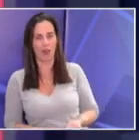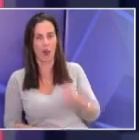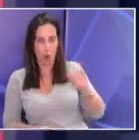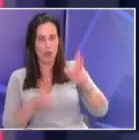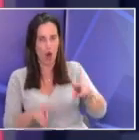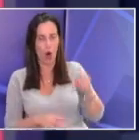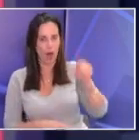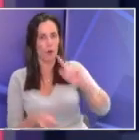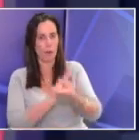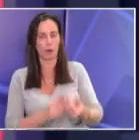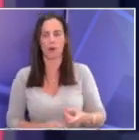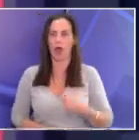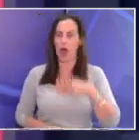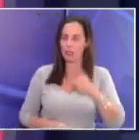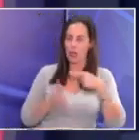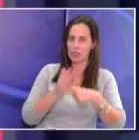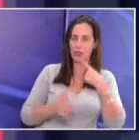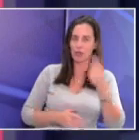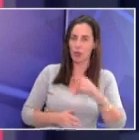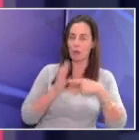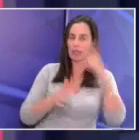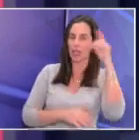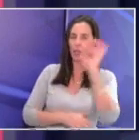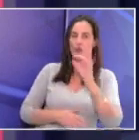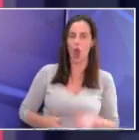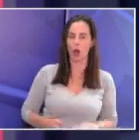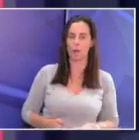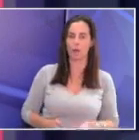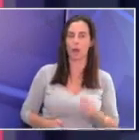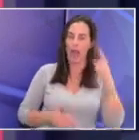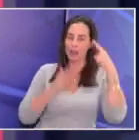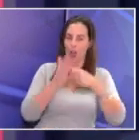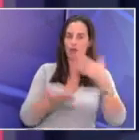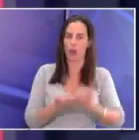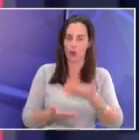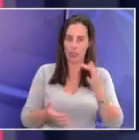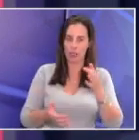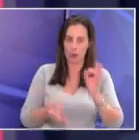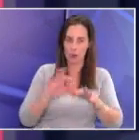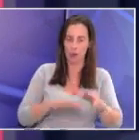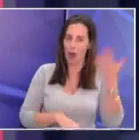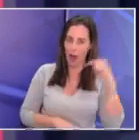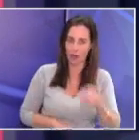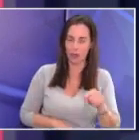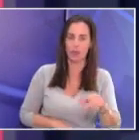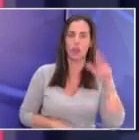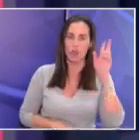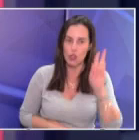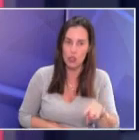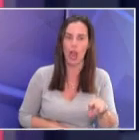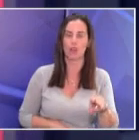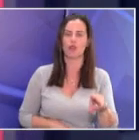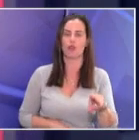הרי הוא יכול לבוא במקומה. היא צריכה להציג את עמדתו, והיא לא מציגה את עמדתו. הרי עמדתו של היועץ המשפטי לממשלה הייתה שיש